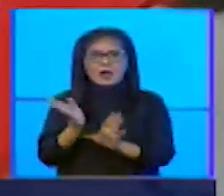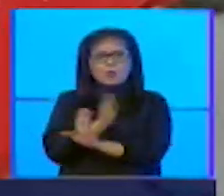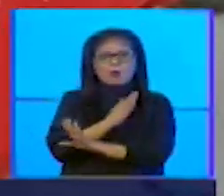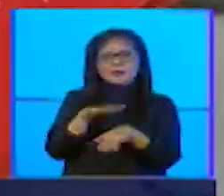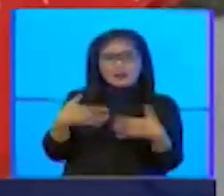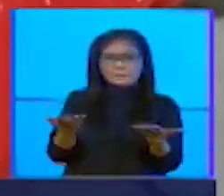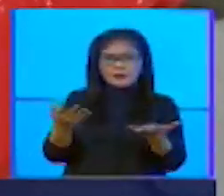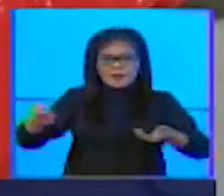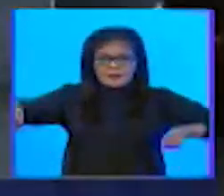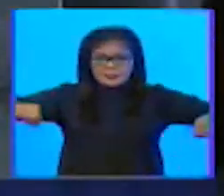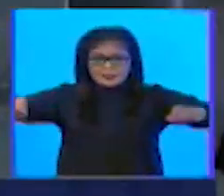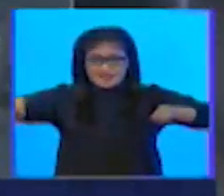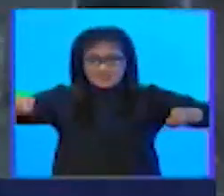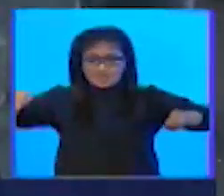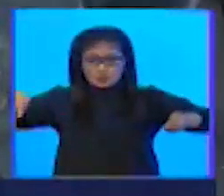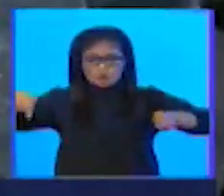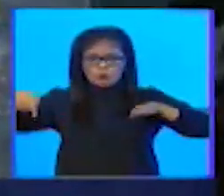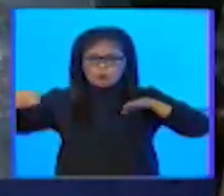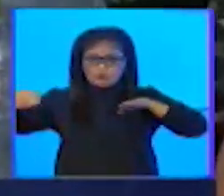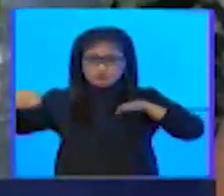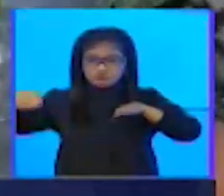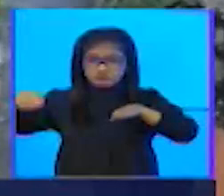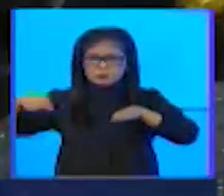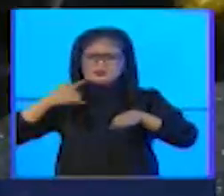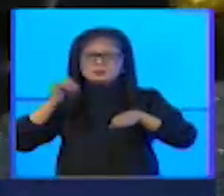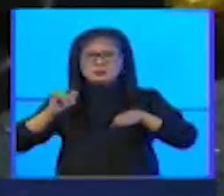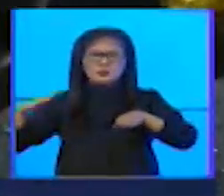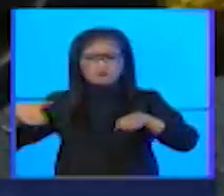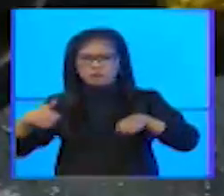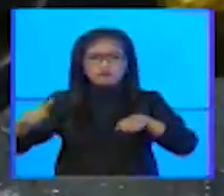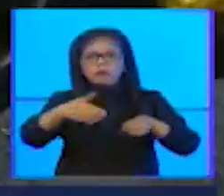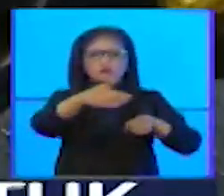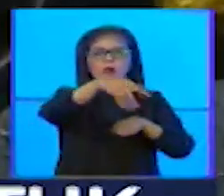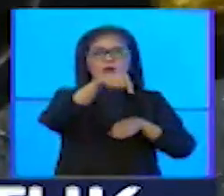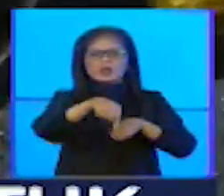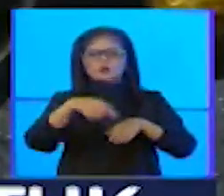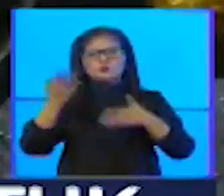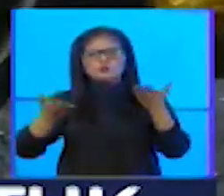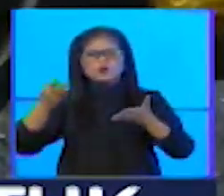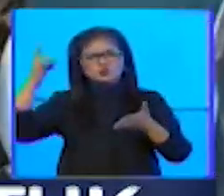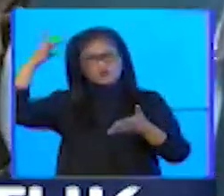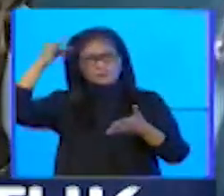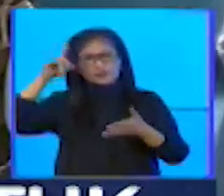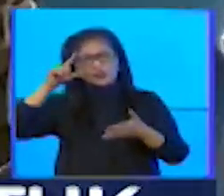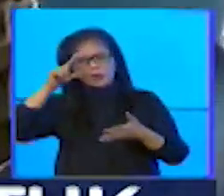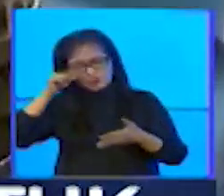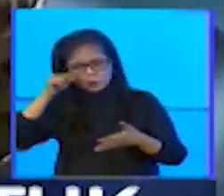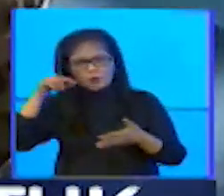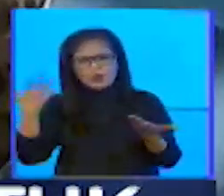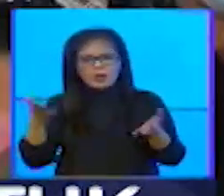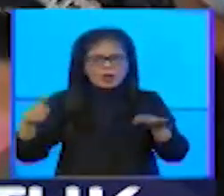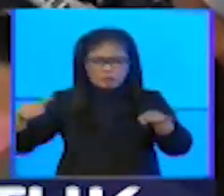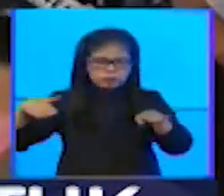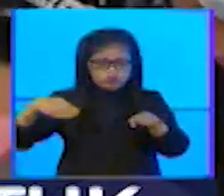truk yang sedang melaju kencang tiba-tiba hilang kendali. Diduga supir truk mengantuk sehingga tidak bisa menguasai